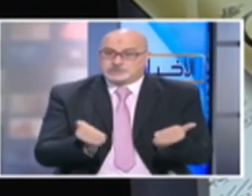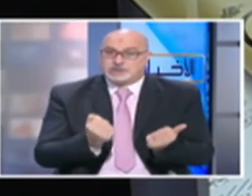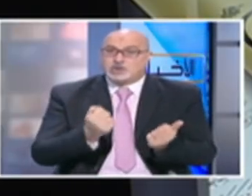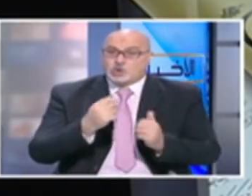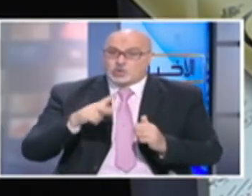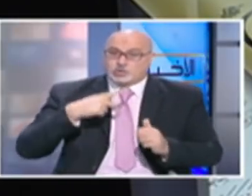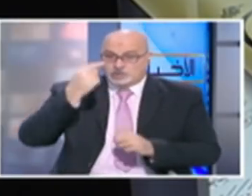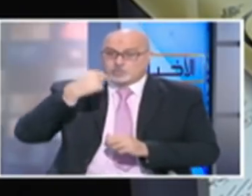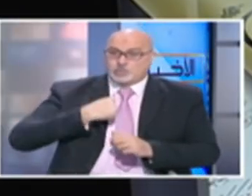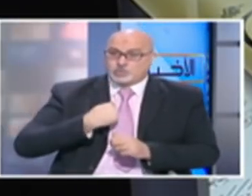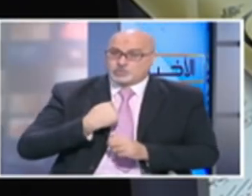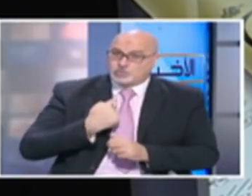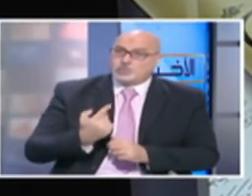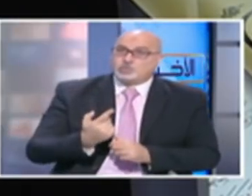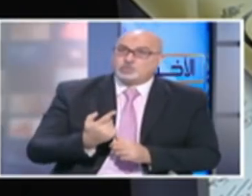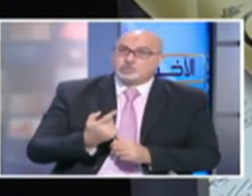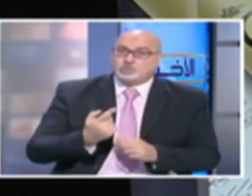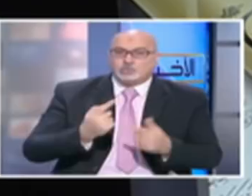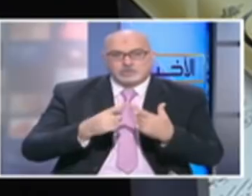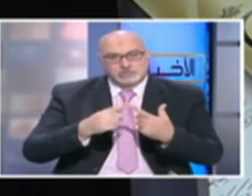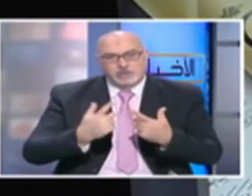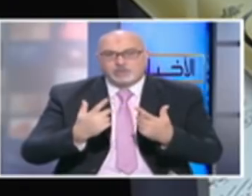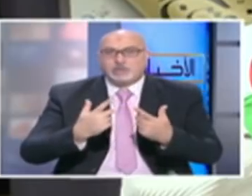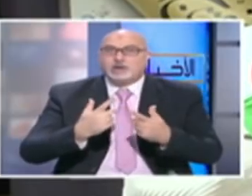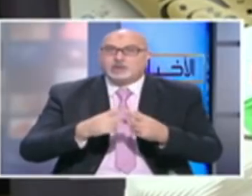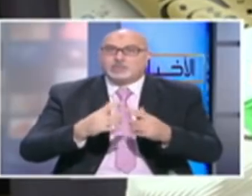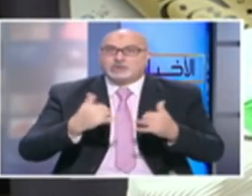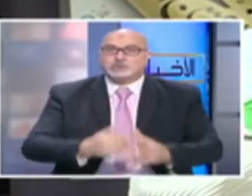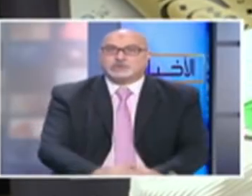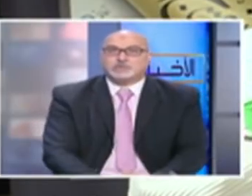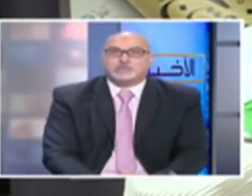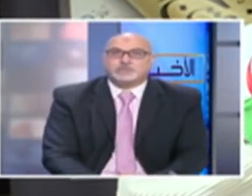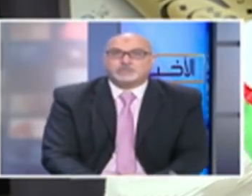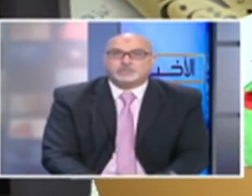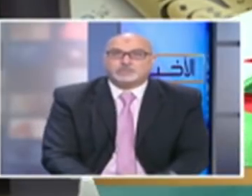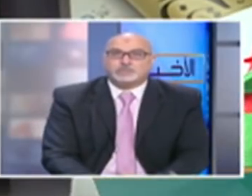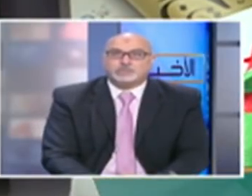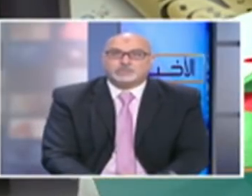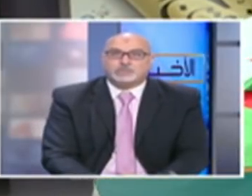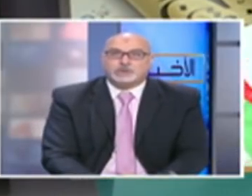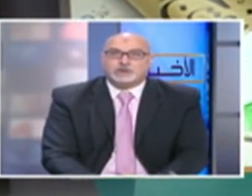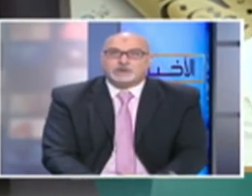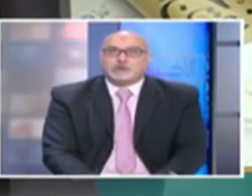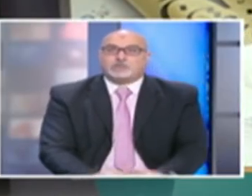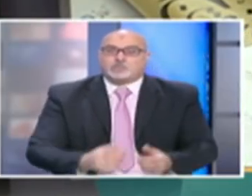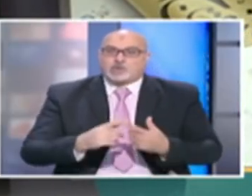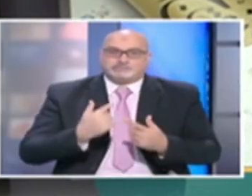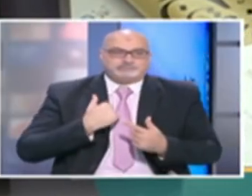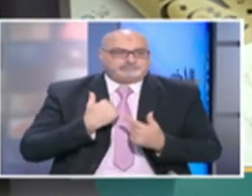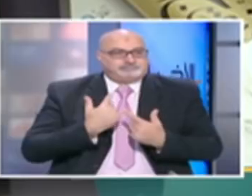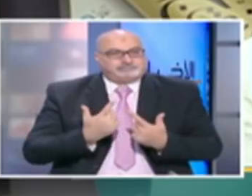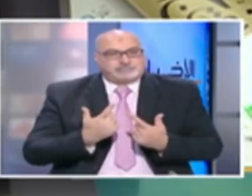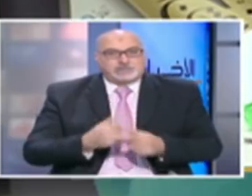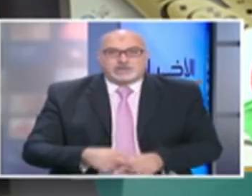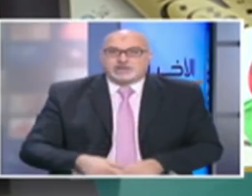وارتقاء مستوى الخطاطين هنا في الجزائر. هو تكليف أكثر منه تشريف، يعني